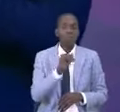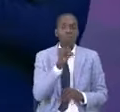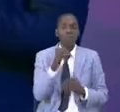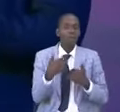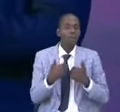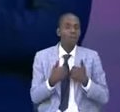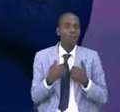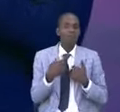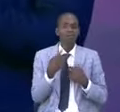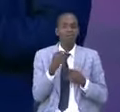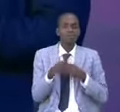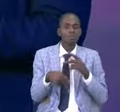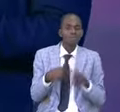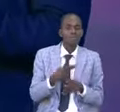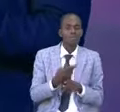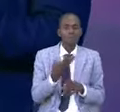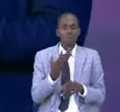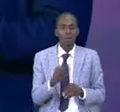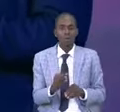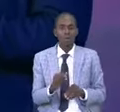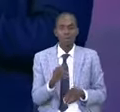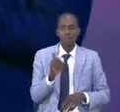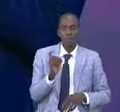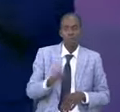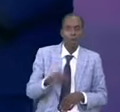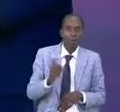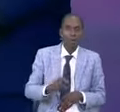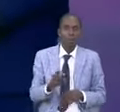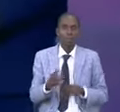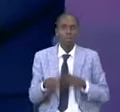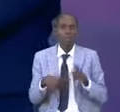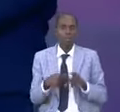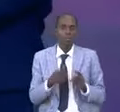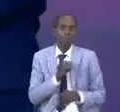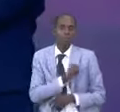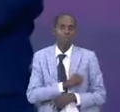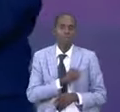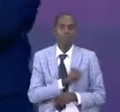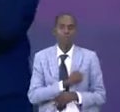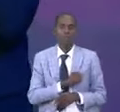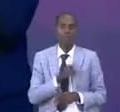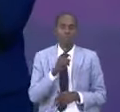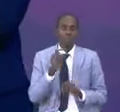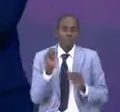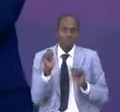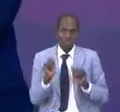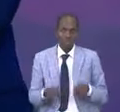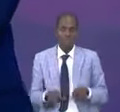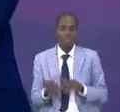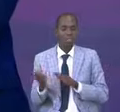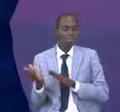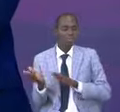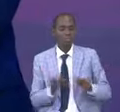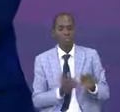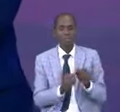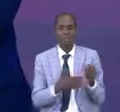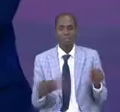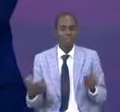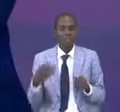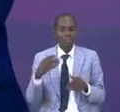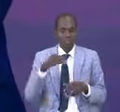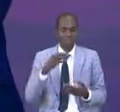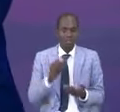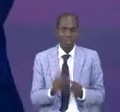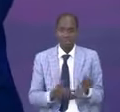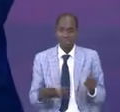une attitude de faire ou mourir vous pouvez tout abandonner dans ce monde à cause de Christ